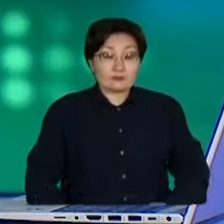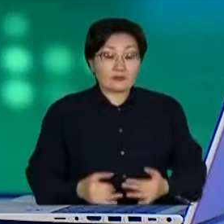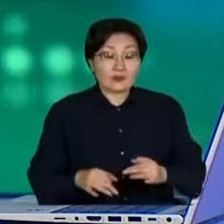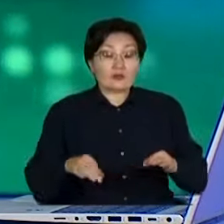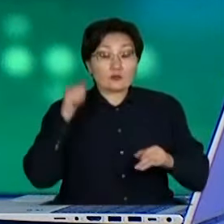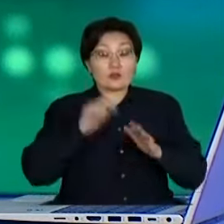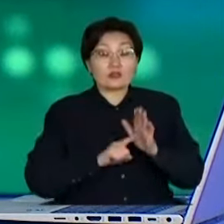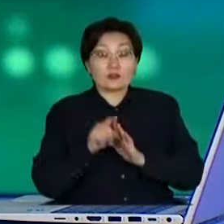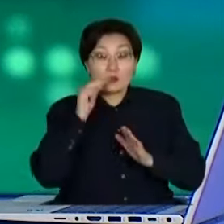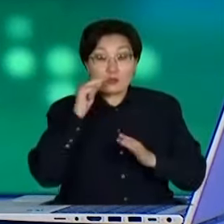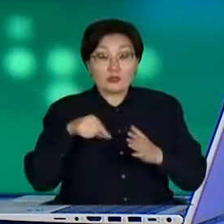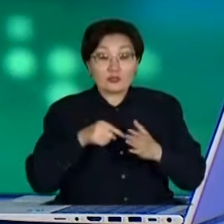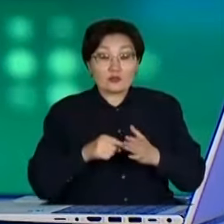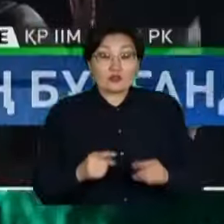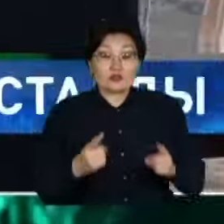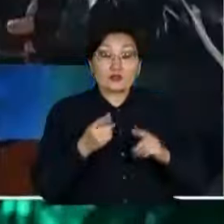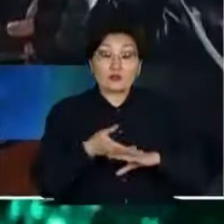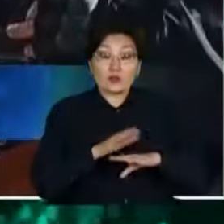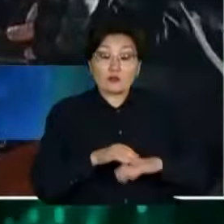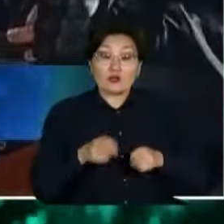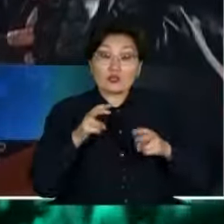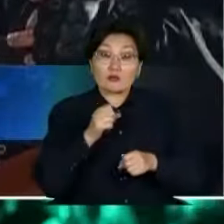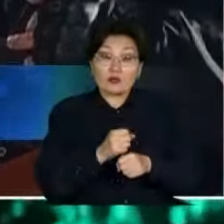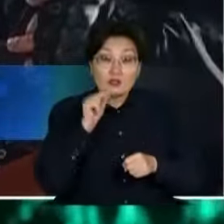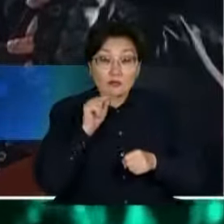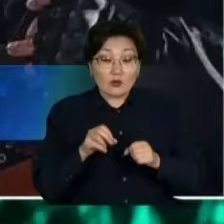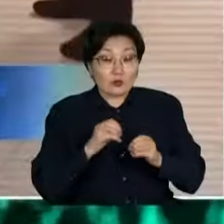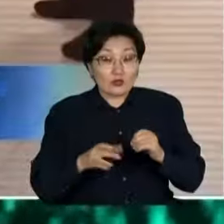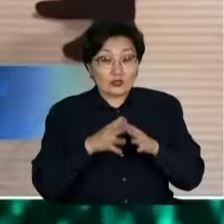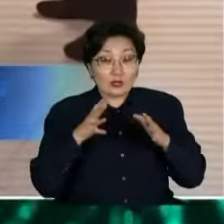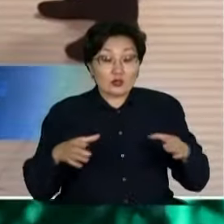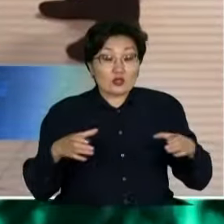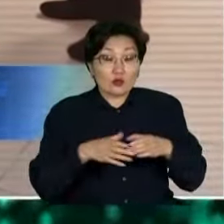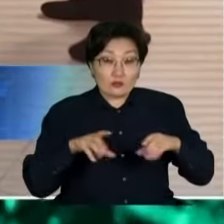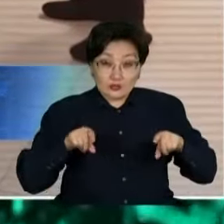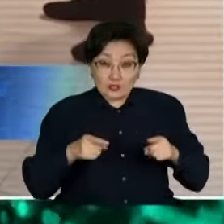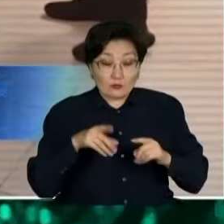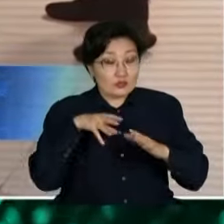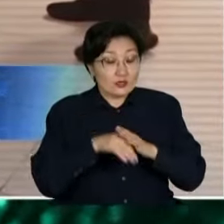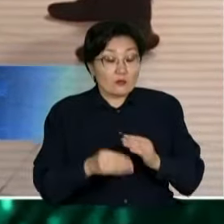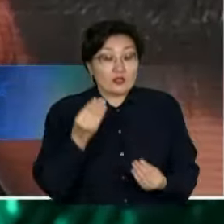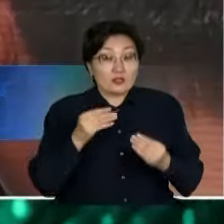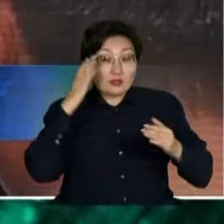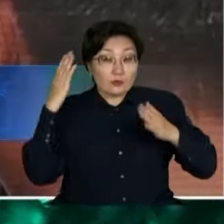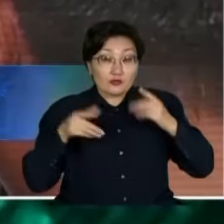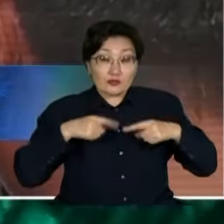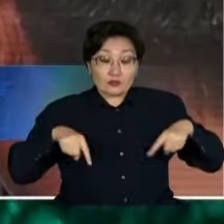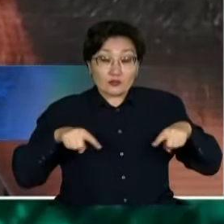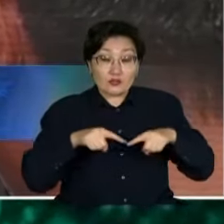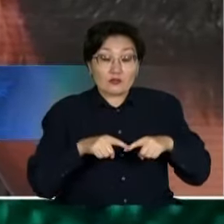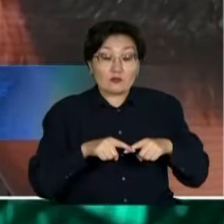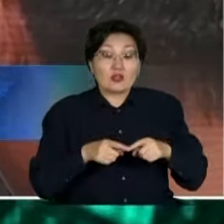Жыл басынан бері Шымкент қаласында аса ауыр қылмыс жасады деген күдікпен 10-нан аса топ ұсталыпты. Қатарында ойын-сауық мекемелерінің үстінен